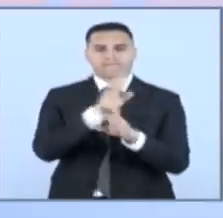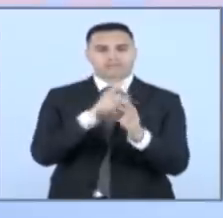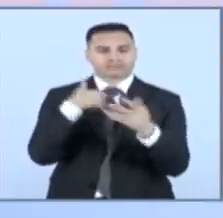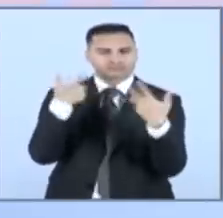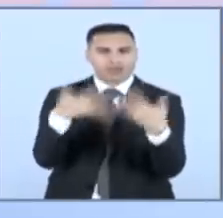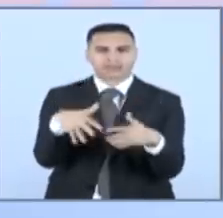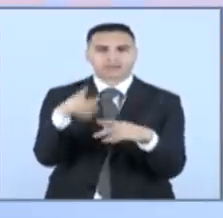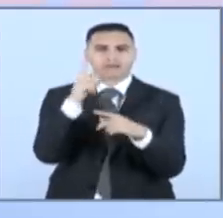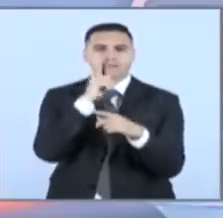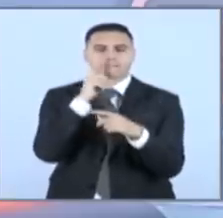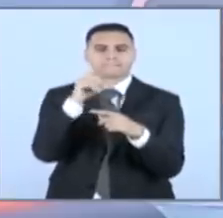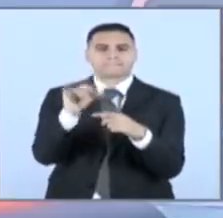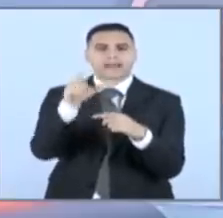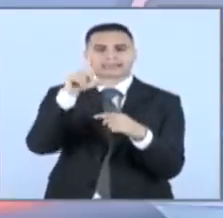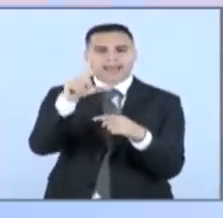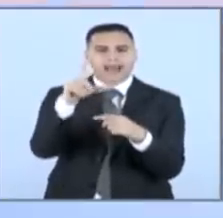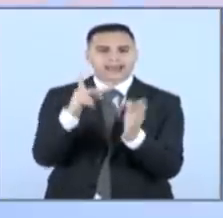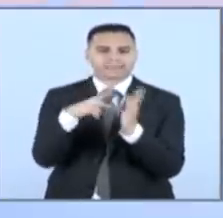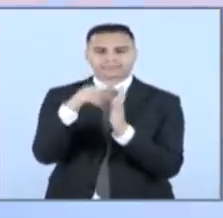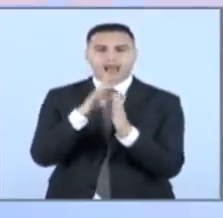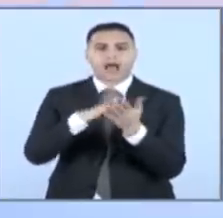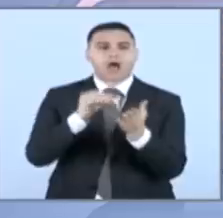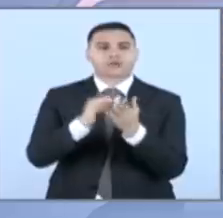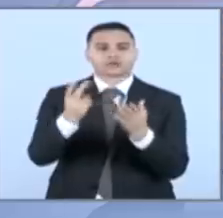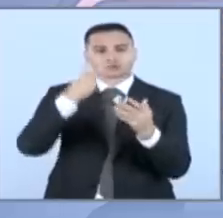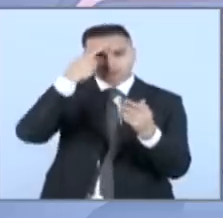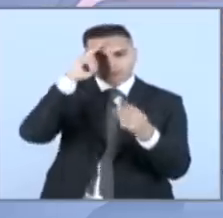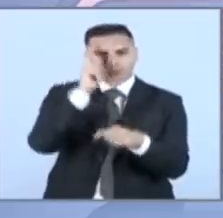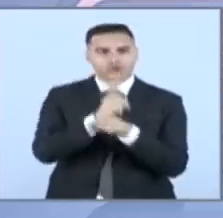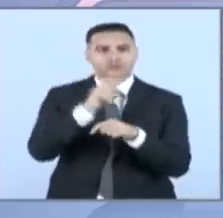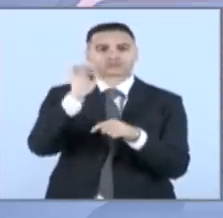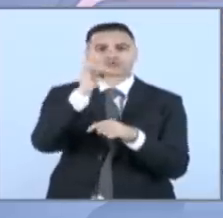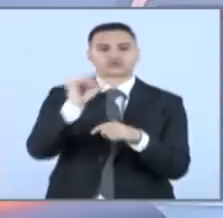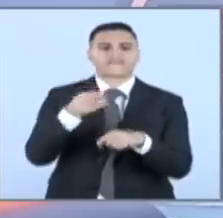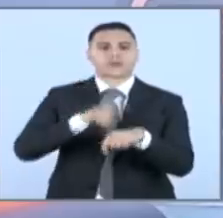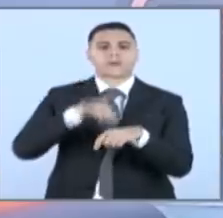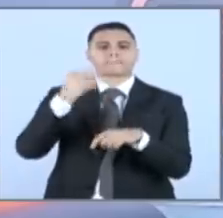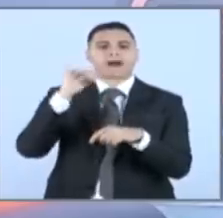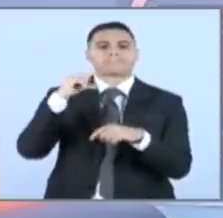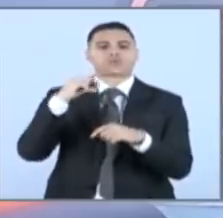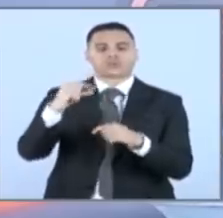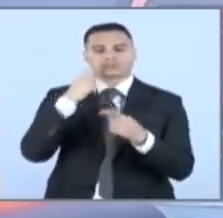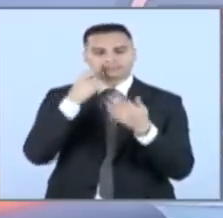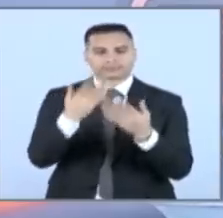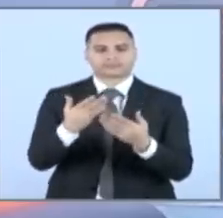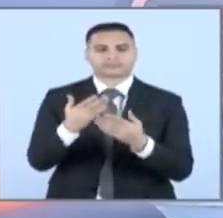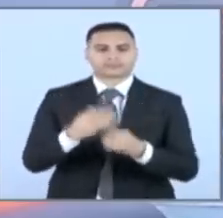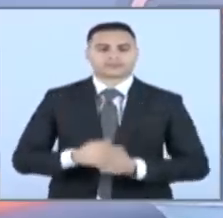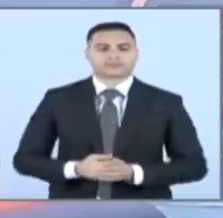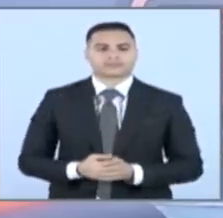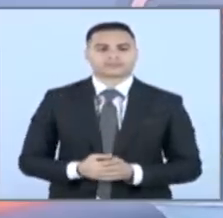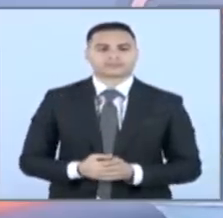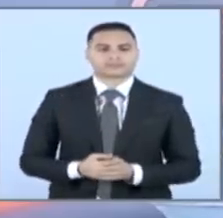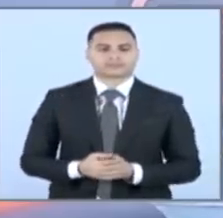نتعب مدام منال. تسلم يا رب. أول اتنين معايا أستاذ مصطفى ومحمود. محمود وأستاذ